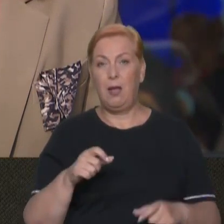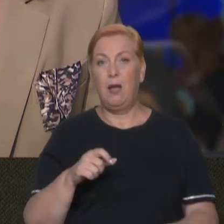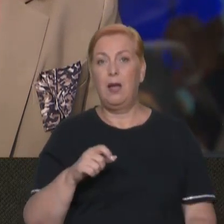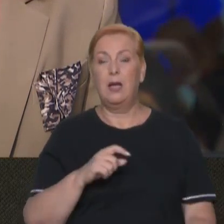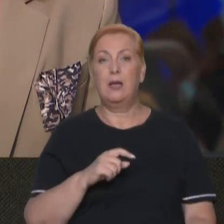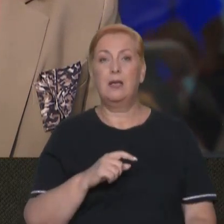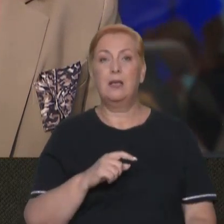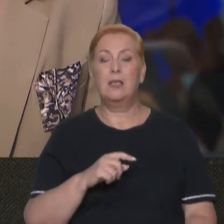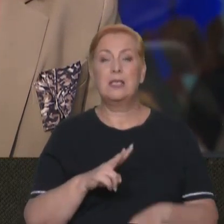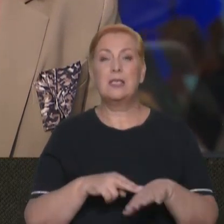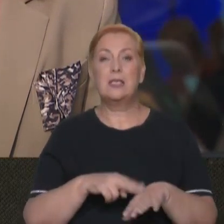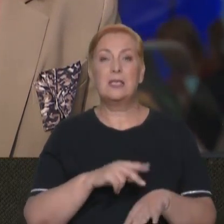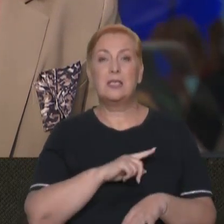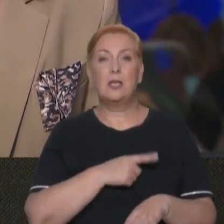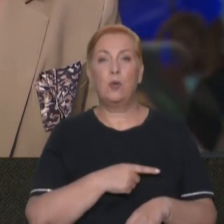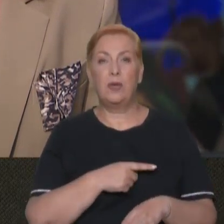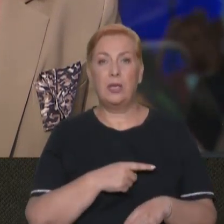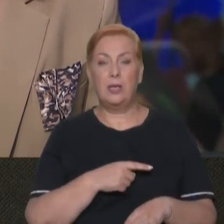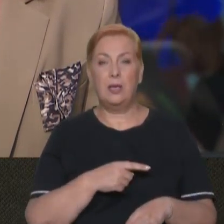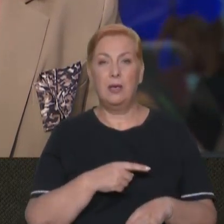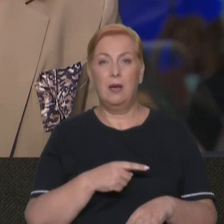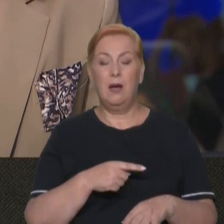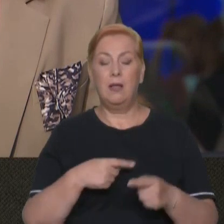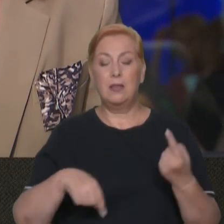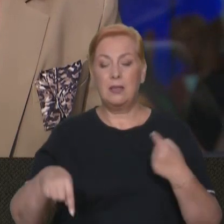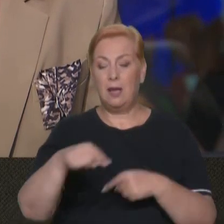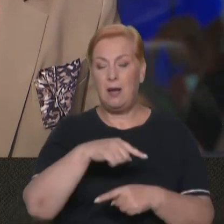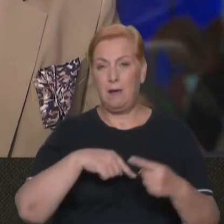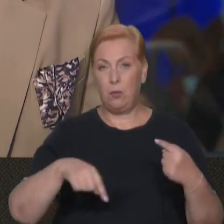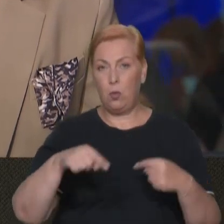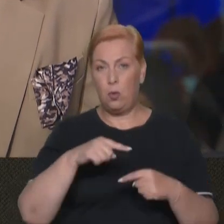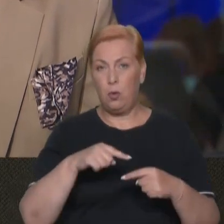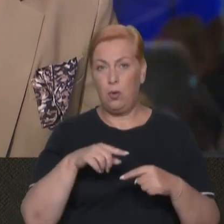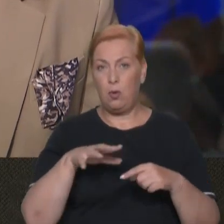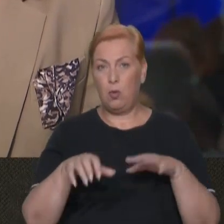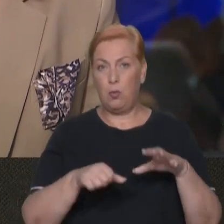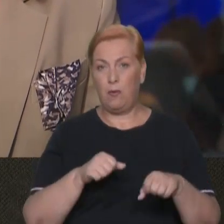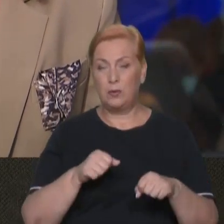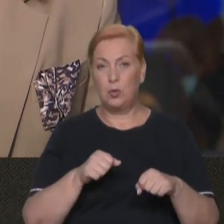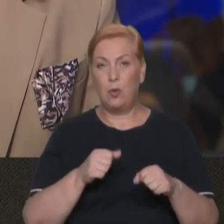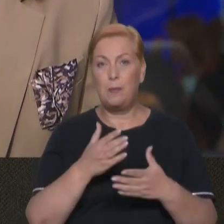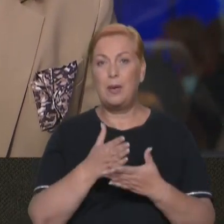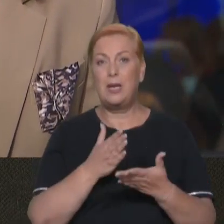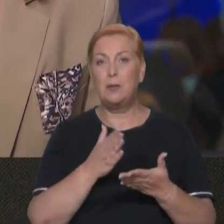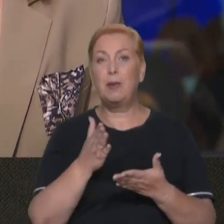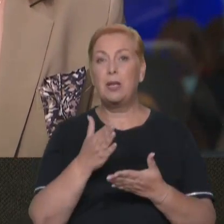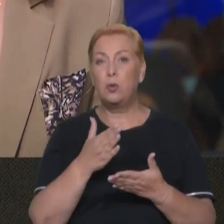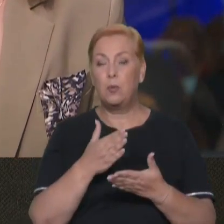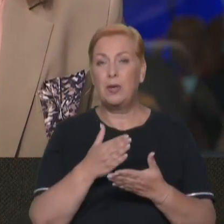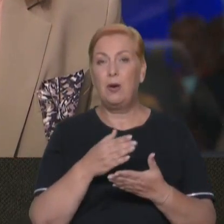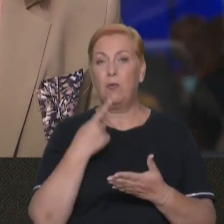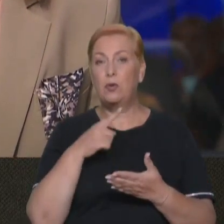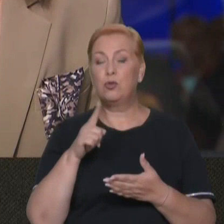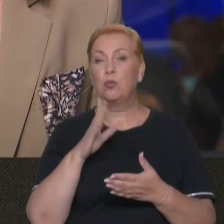силовиків збирають на території тимчасового окупованого Мелітополя сьогодні їм говорять про те що вони будуть лише охороняти правопорядок